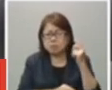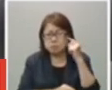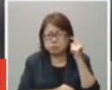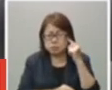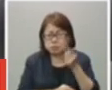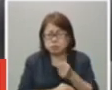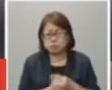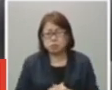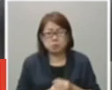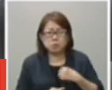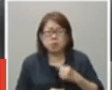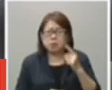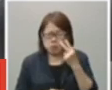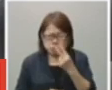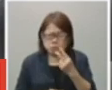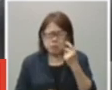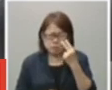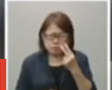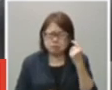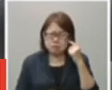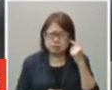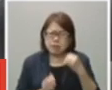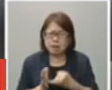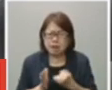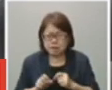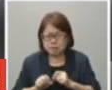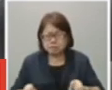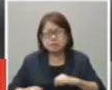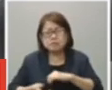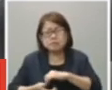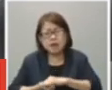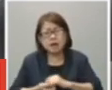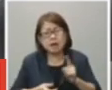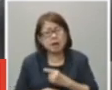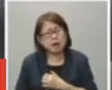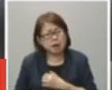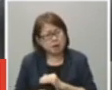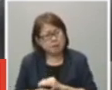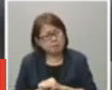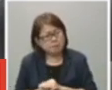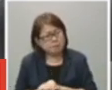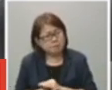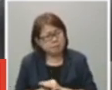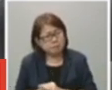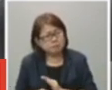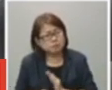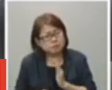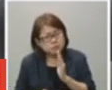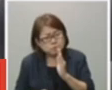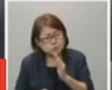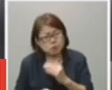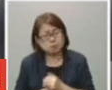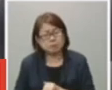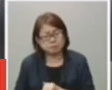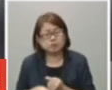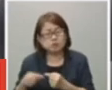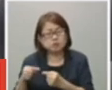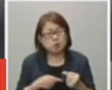เพราะมันเดาไม่ยากหรอกครับมันเป็นการเซ็นสัญญาเพื่อสะสมทุนเอาไว้เพื่อสืบทอดอำนาจหรือเปล่า